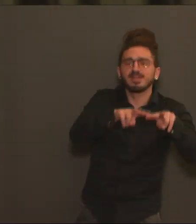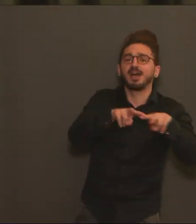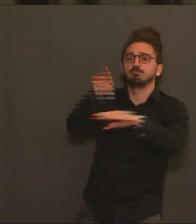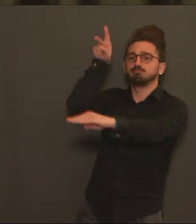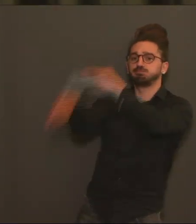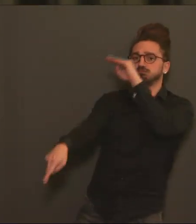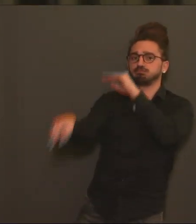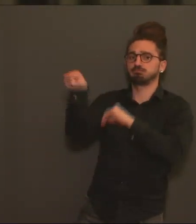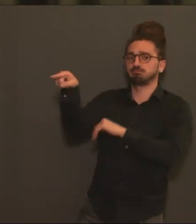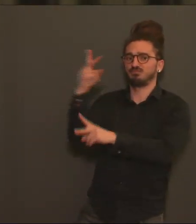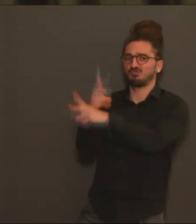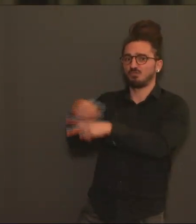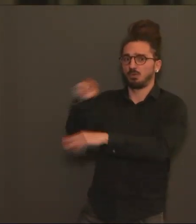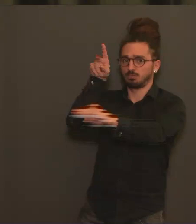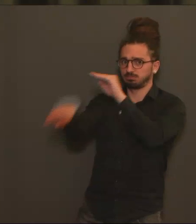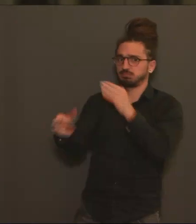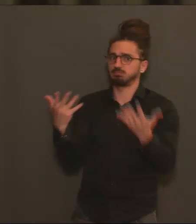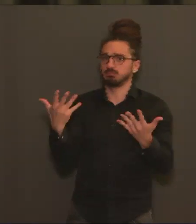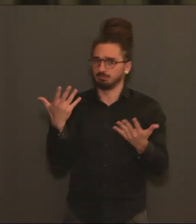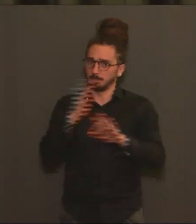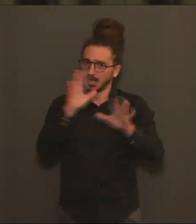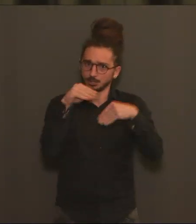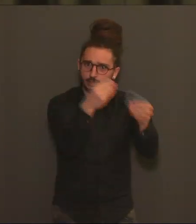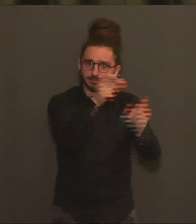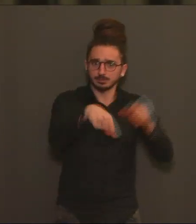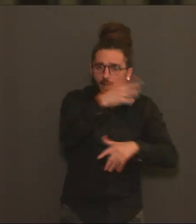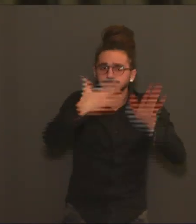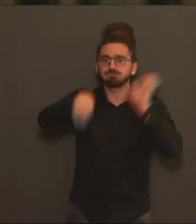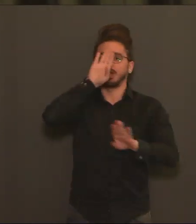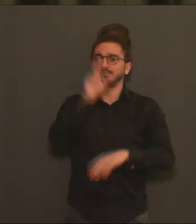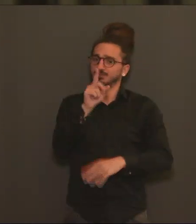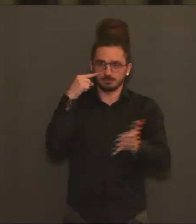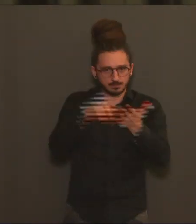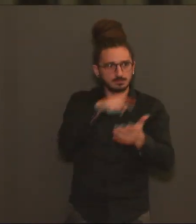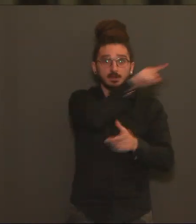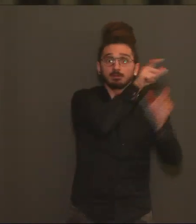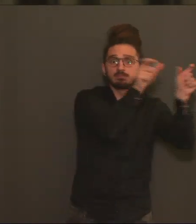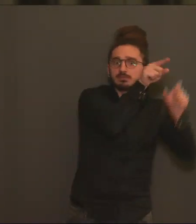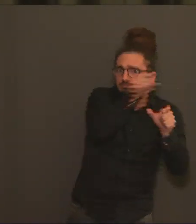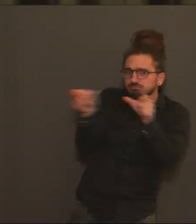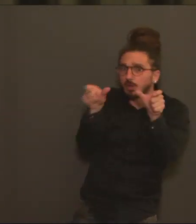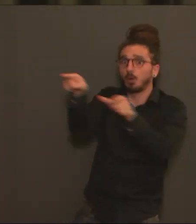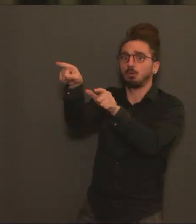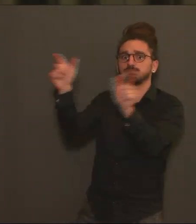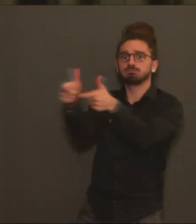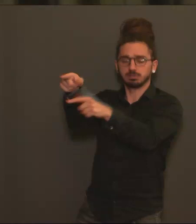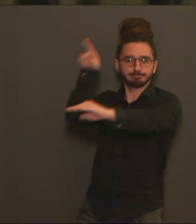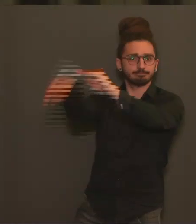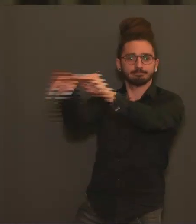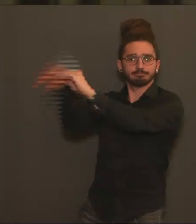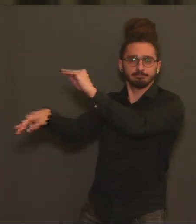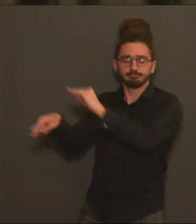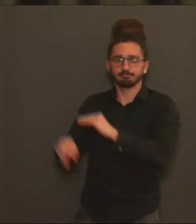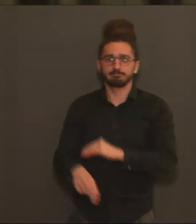à mettre également dans ce message une capture d'écran, ce qui permettra de partager ce message suspect